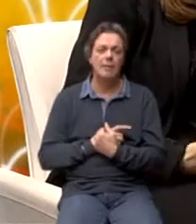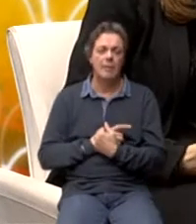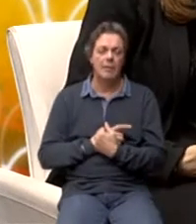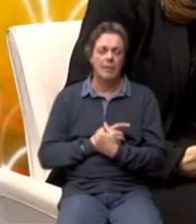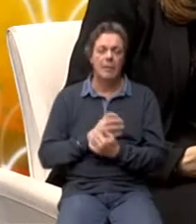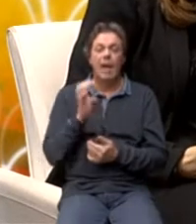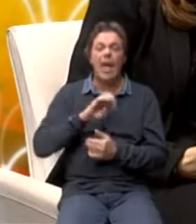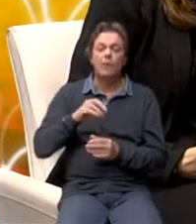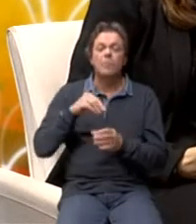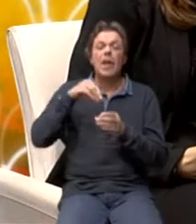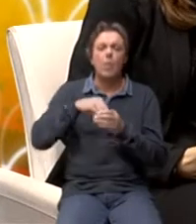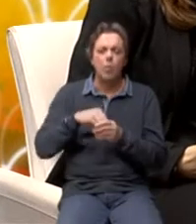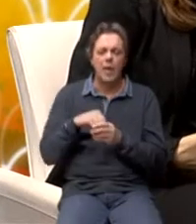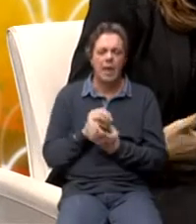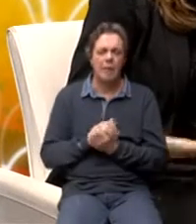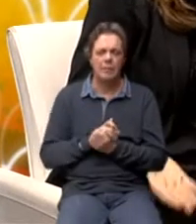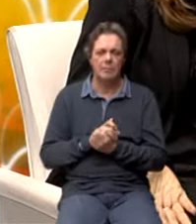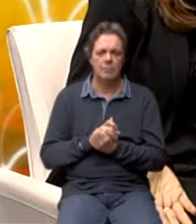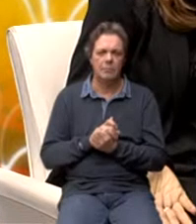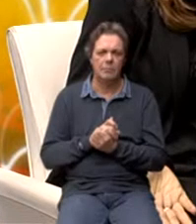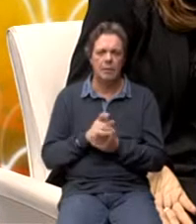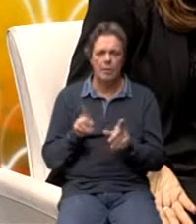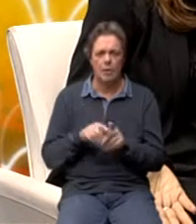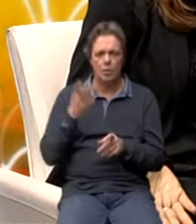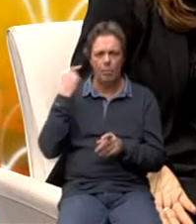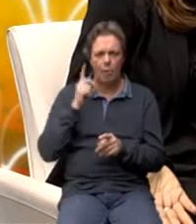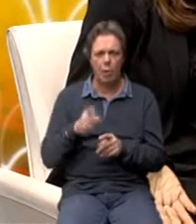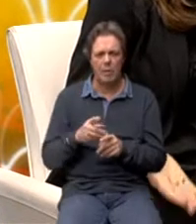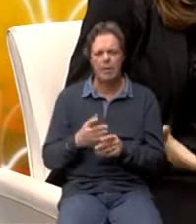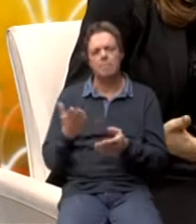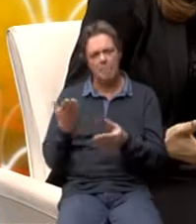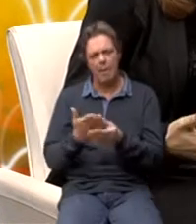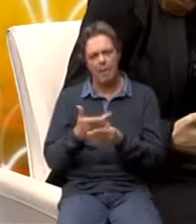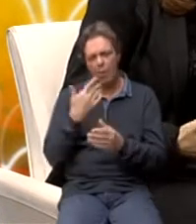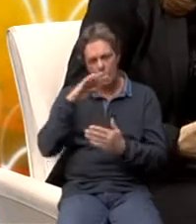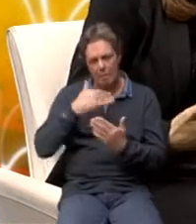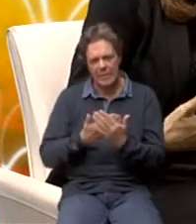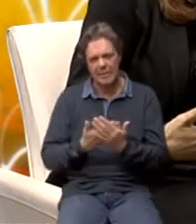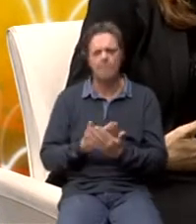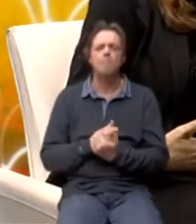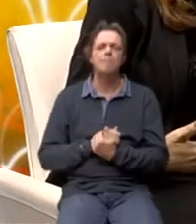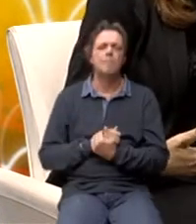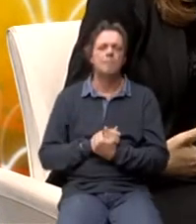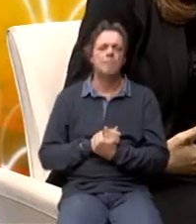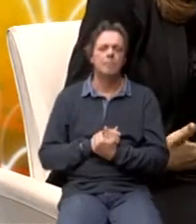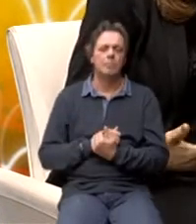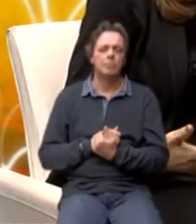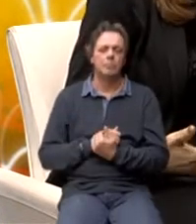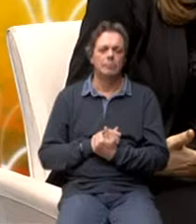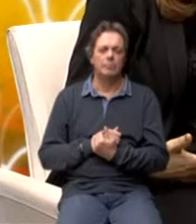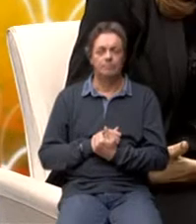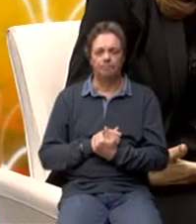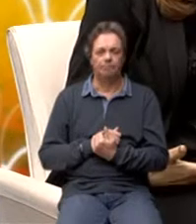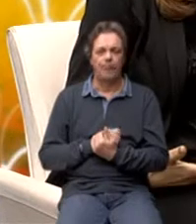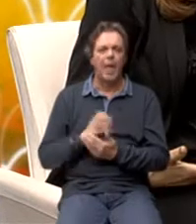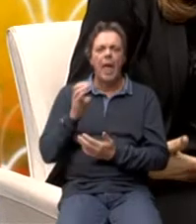pravila Europske unije. Također moraju biti primjenjivanja u priznatim trećim, znači Europska komisija